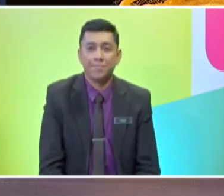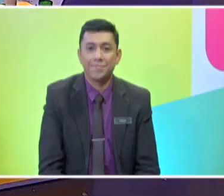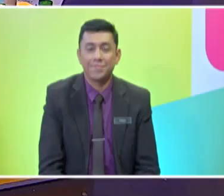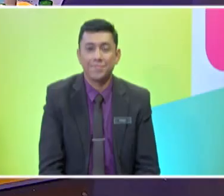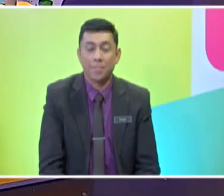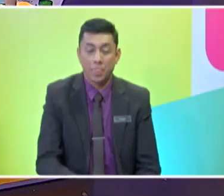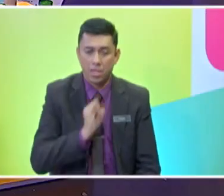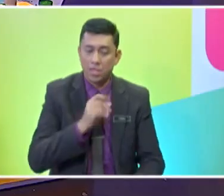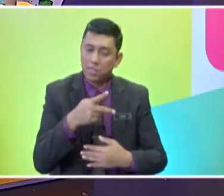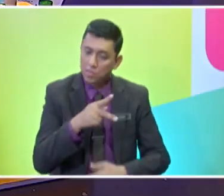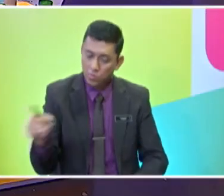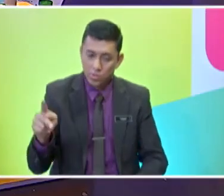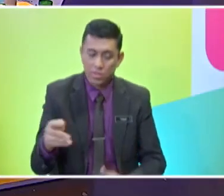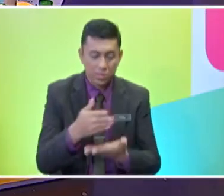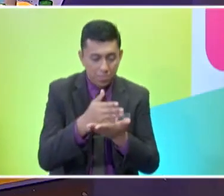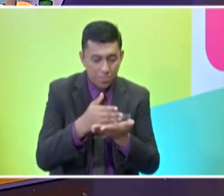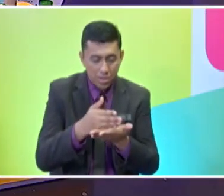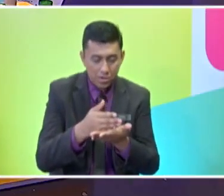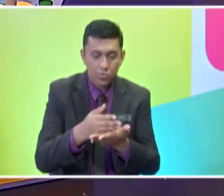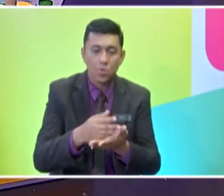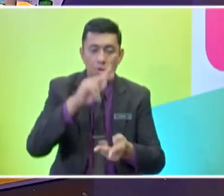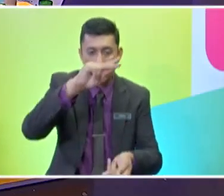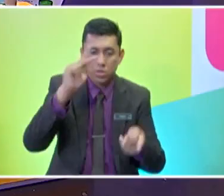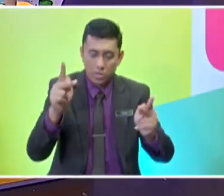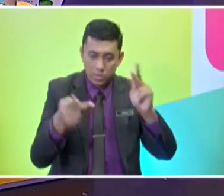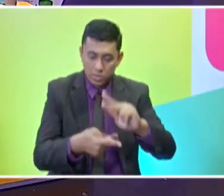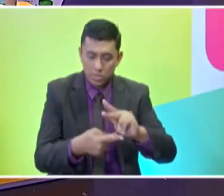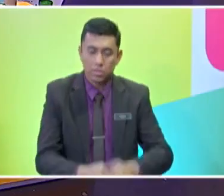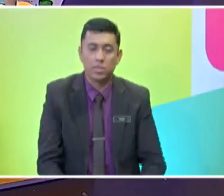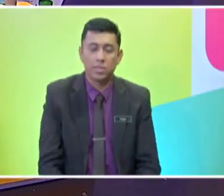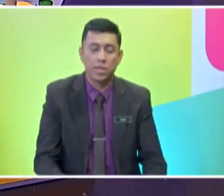saya pun dasar kotak ini sampai mana Tuh